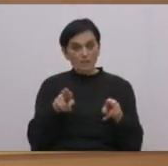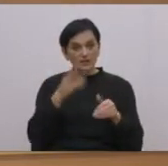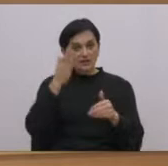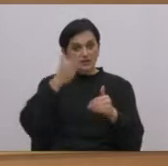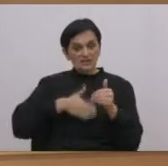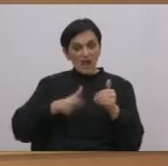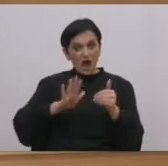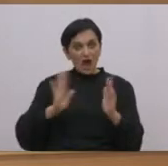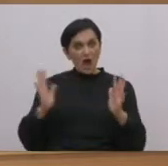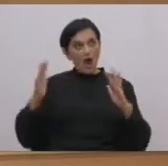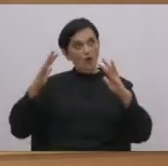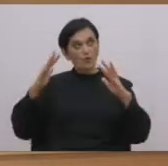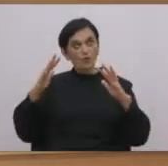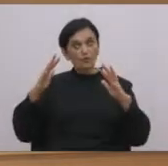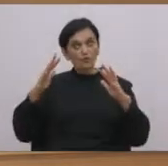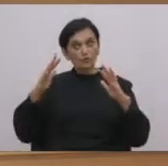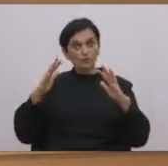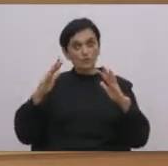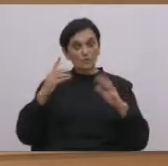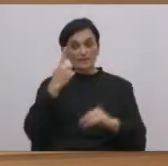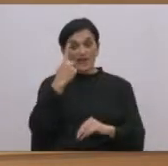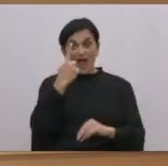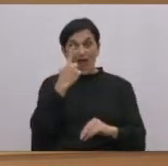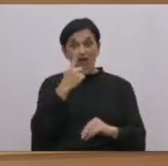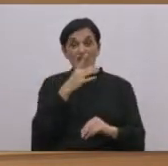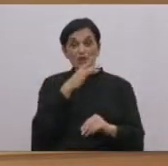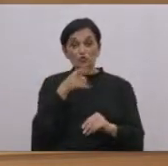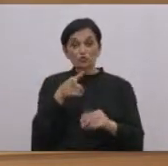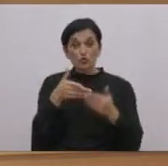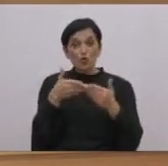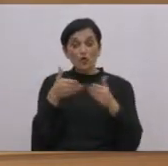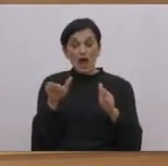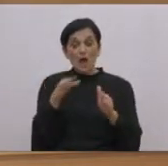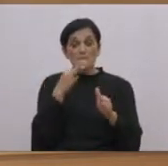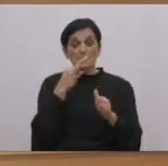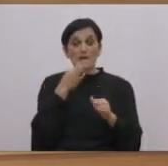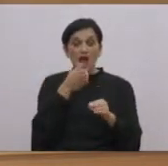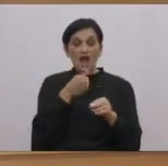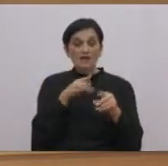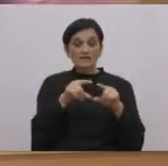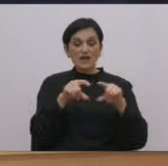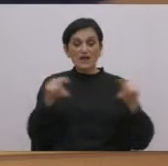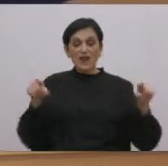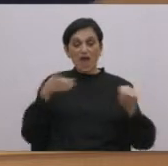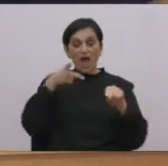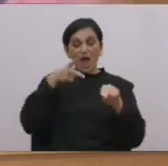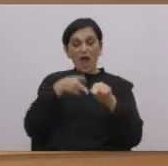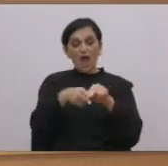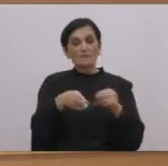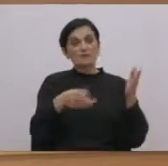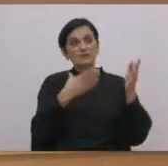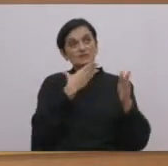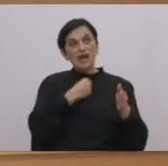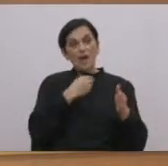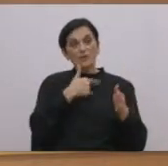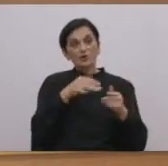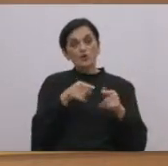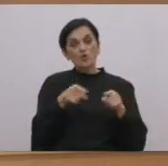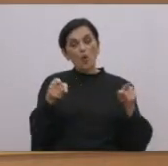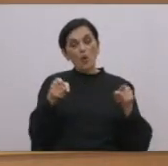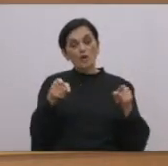დგას. და ერთ დროს ესეც გაიხსნება, მერე მიხვალთ გადაჭრეთ ლენტს და იტყვით სამტრედია გრიგოლეთი